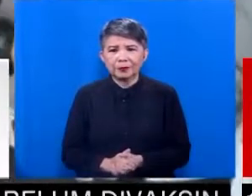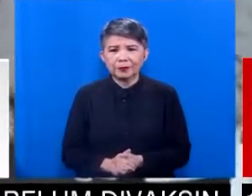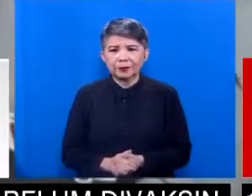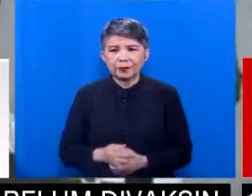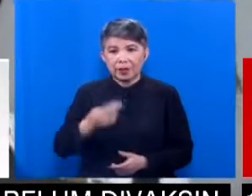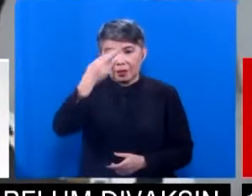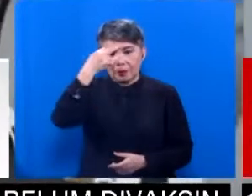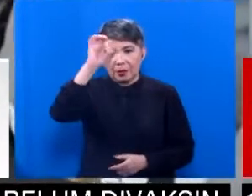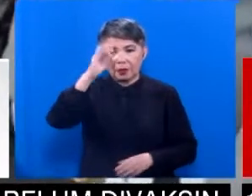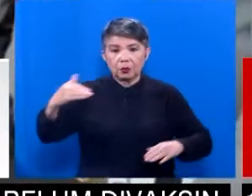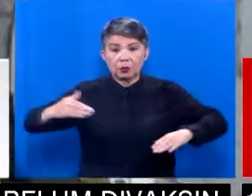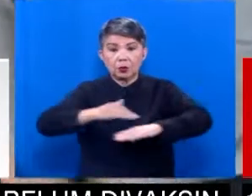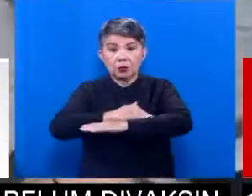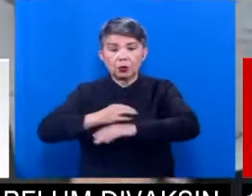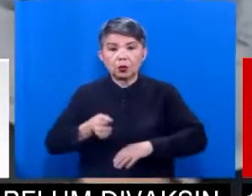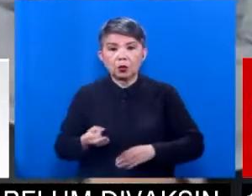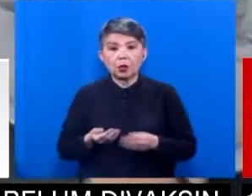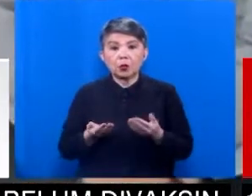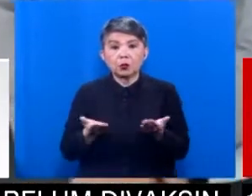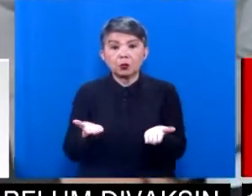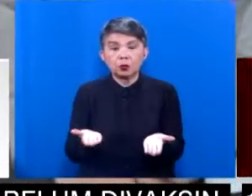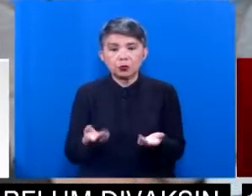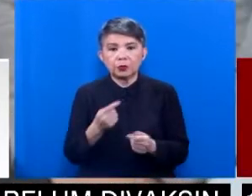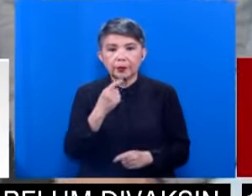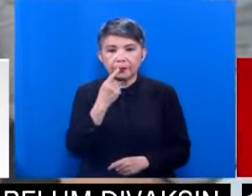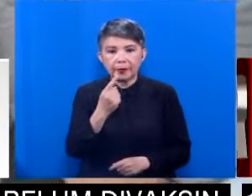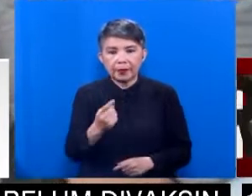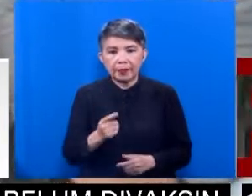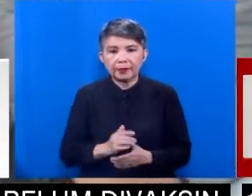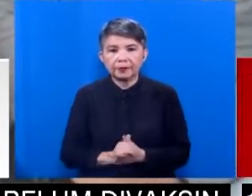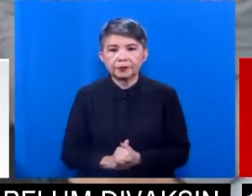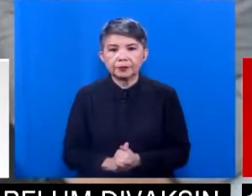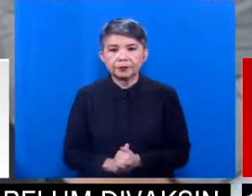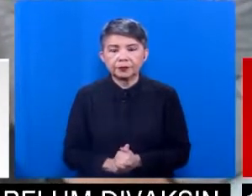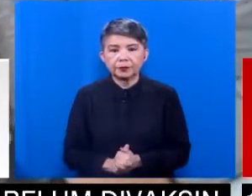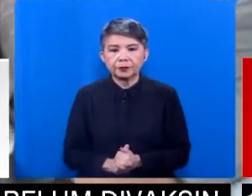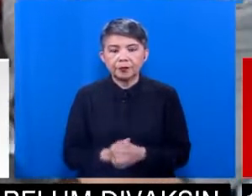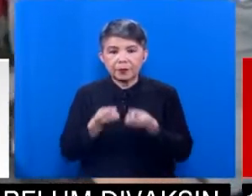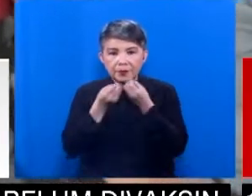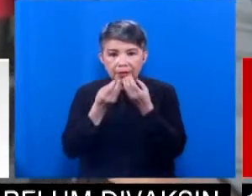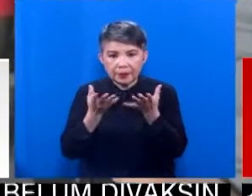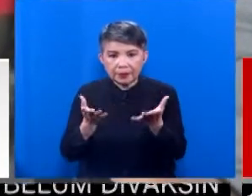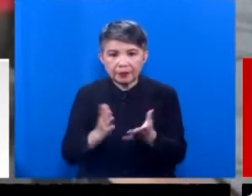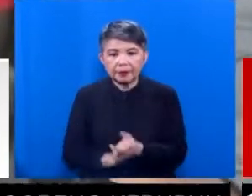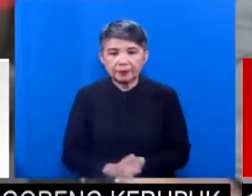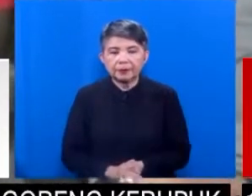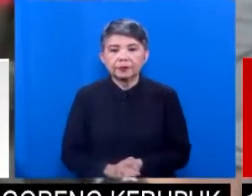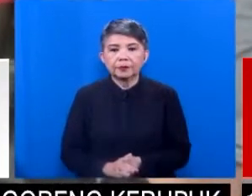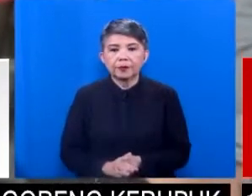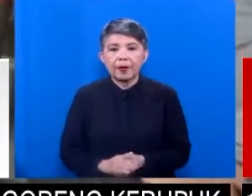Kepala Satuan Lalu Lintas Polres Kudus Ajun Komisaris Polisi Pandu Galuh Pandega akhirnya buka suara menanggapi insiden